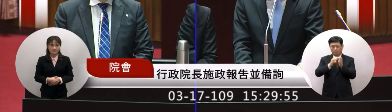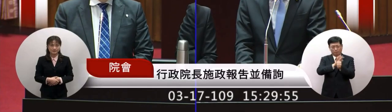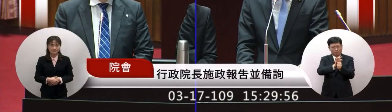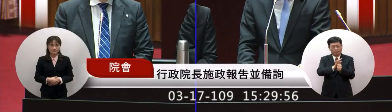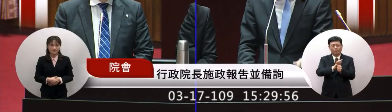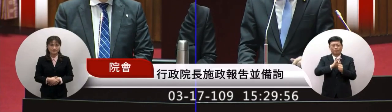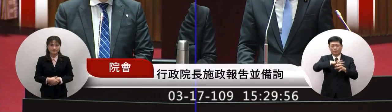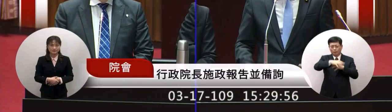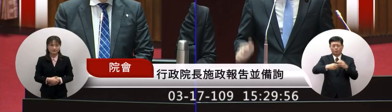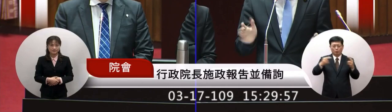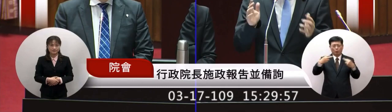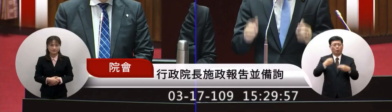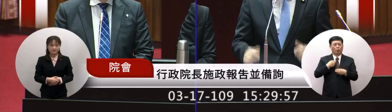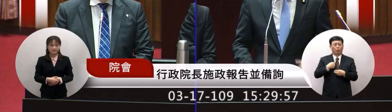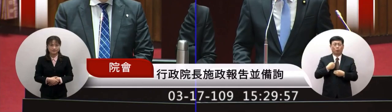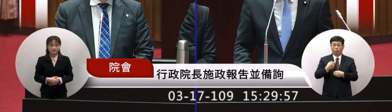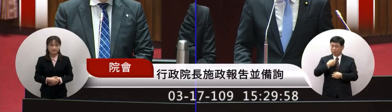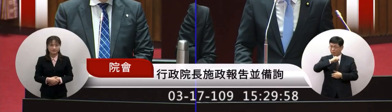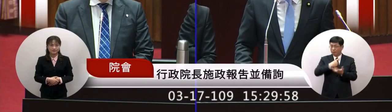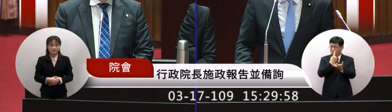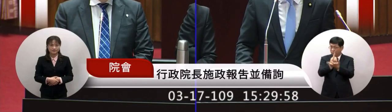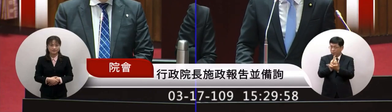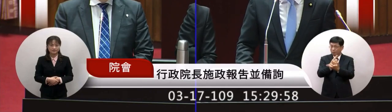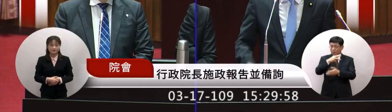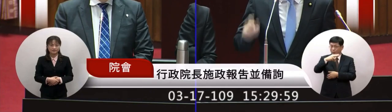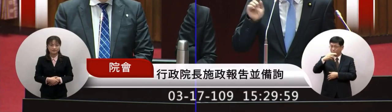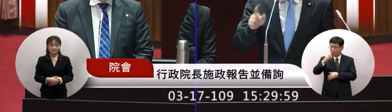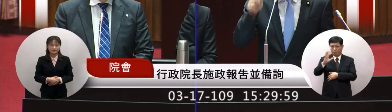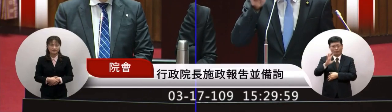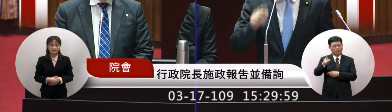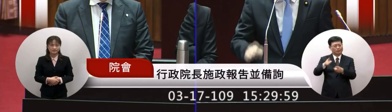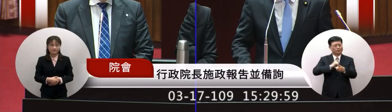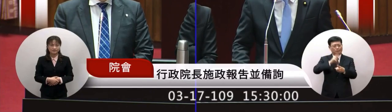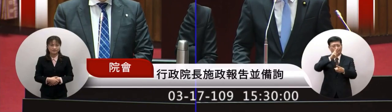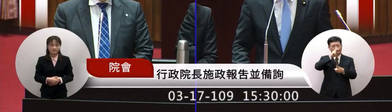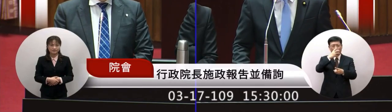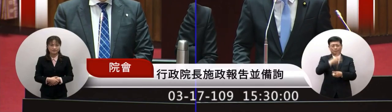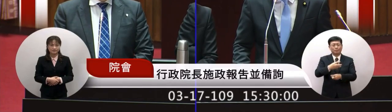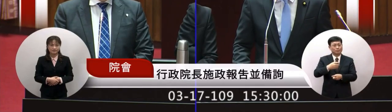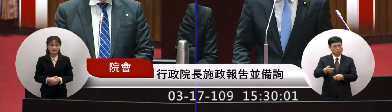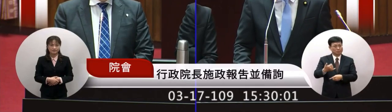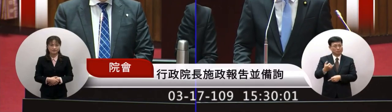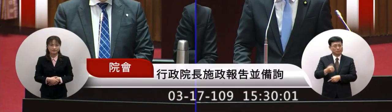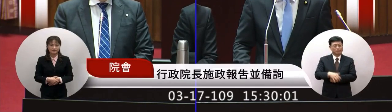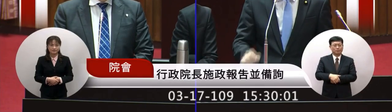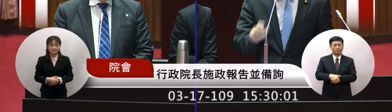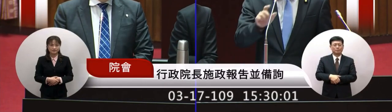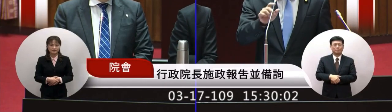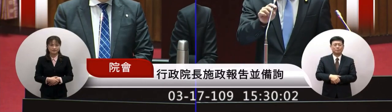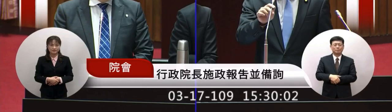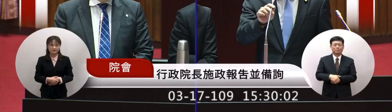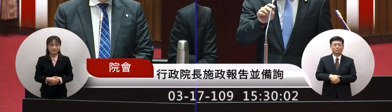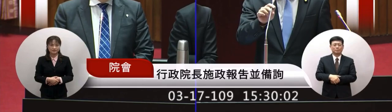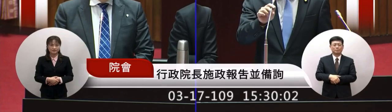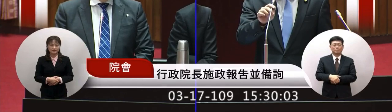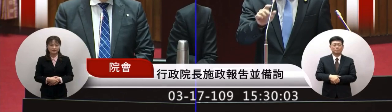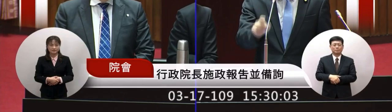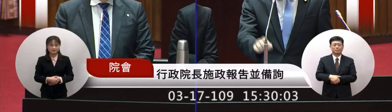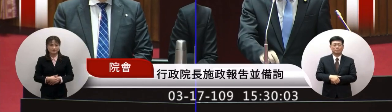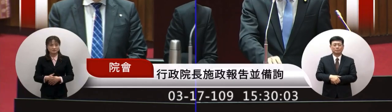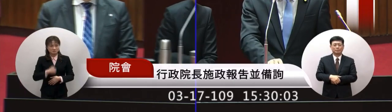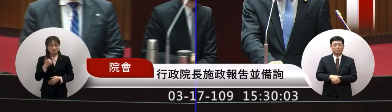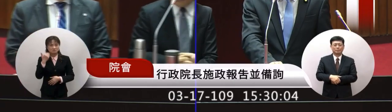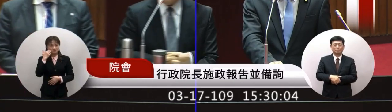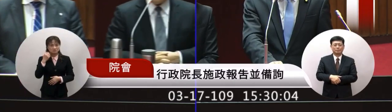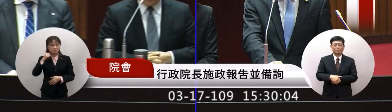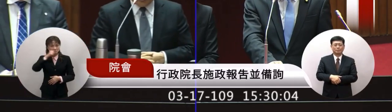让全世界都知道，不让台湾参加 WHO 是全世界的损失，您说这样好不好？ 确实不让台